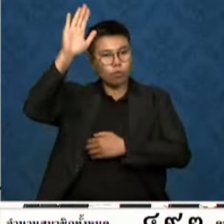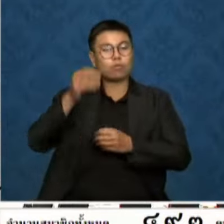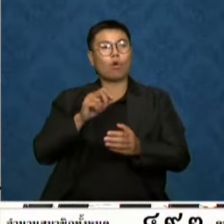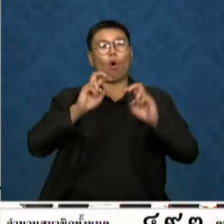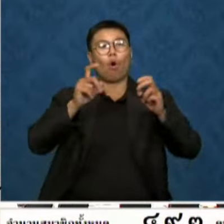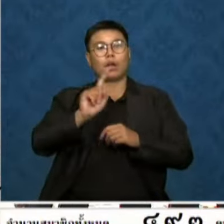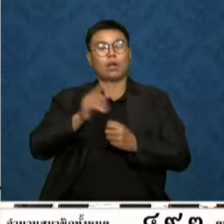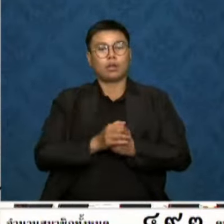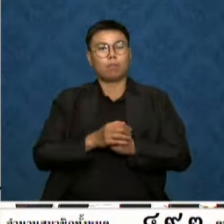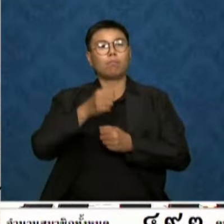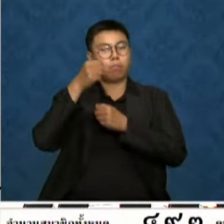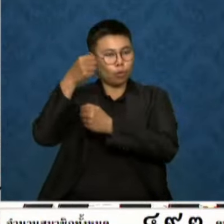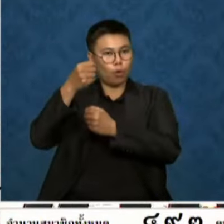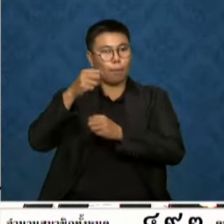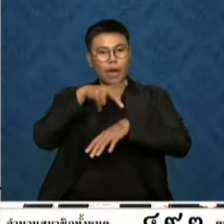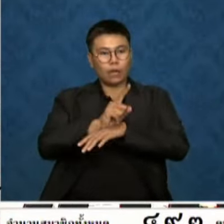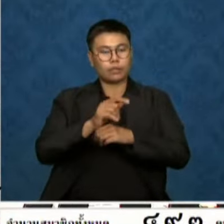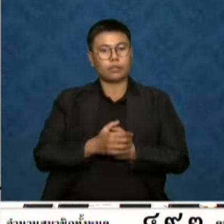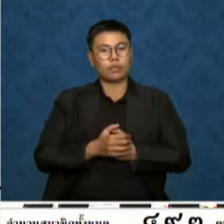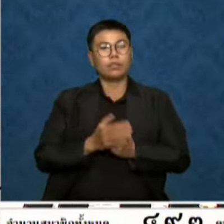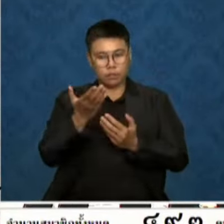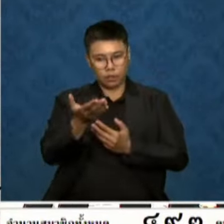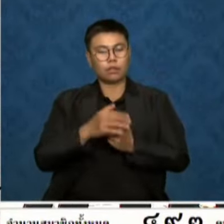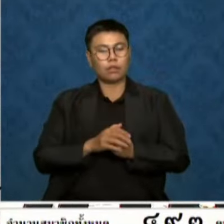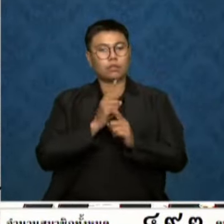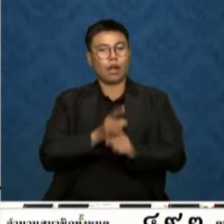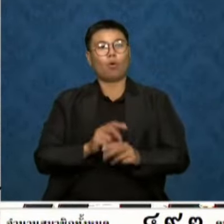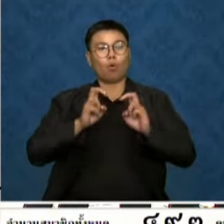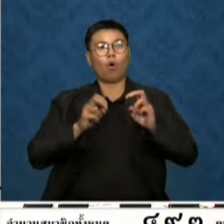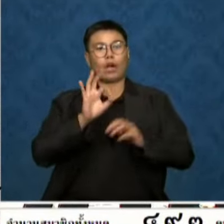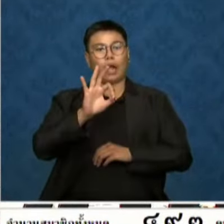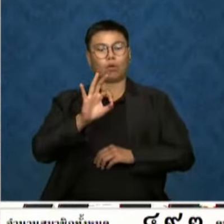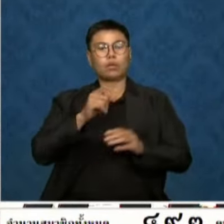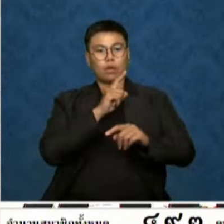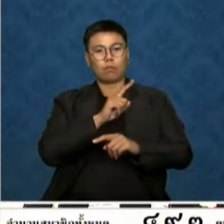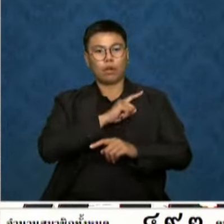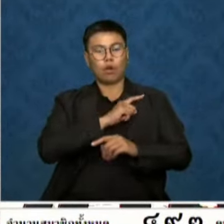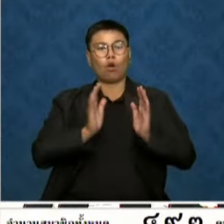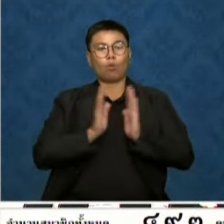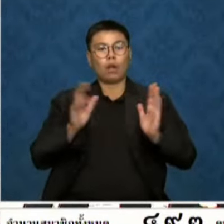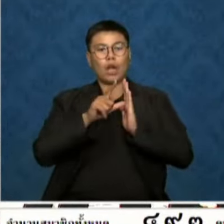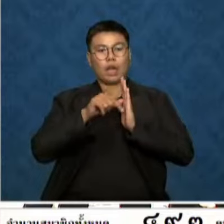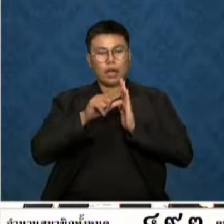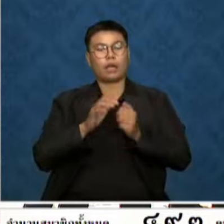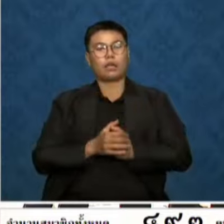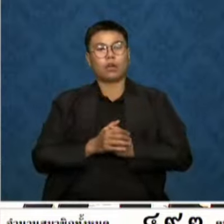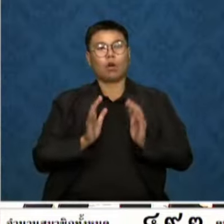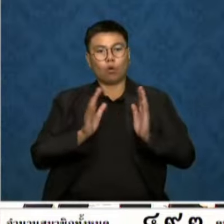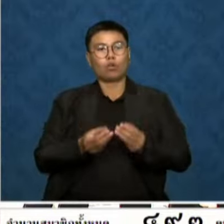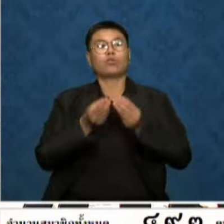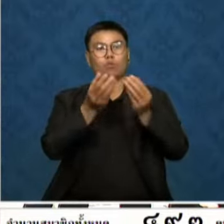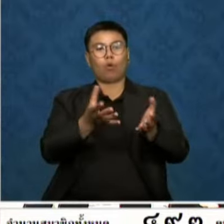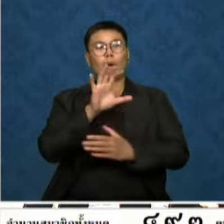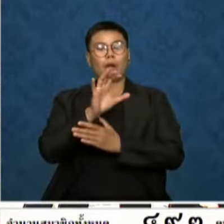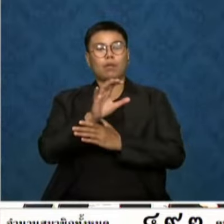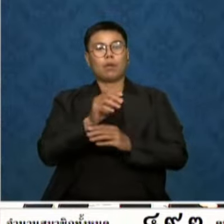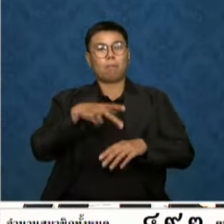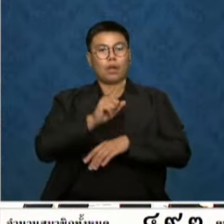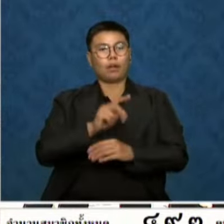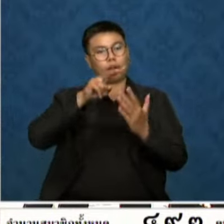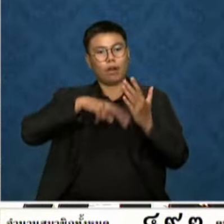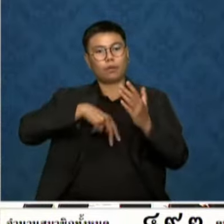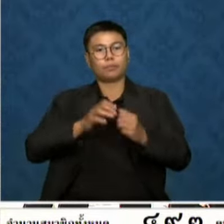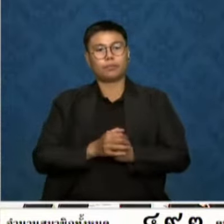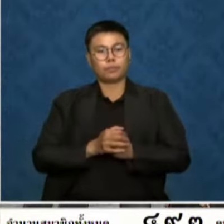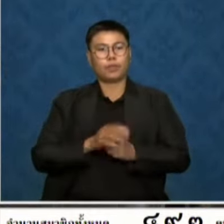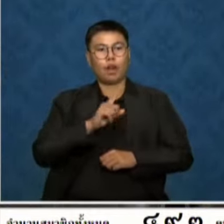ชิญครับประท้วงข้อไหนครับ ประท้วงท่านประธานครับ เชิญครับ ตามข้อ9ทําหน้าที่ตามข้อ9ขอบคุณท่านเลขามากที่ส่งข้อบังคับให้ท่านประธานได้อ่านหน้า